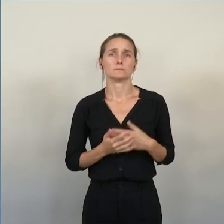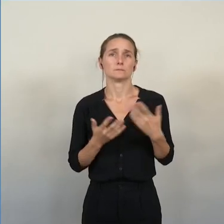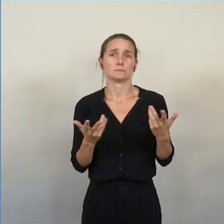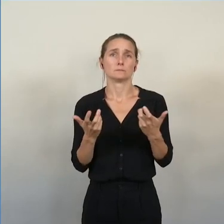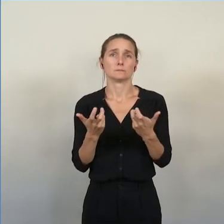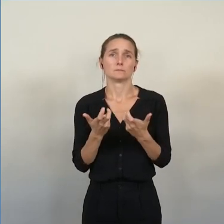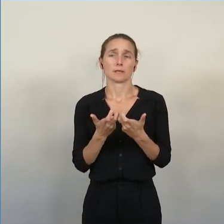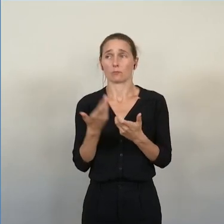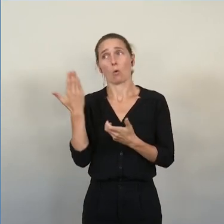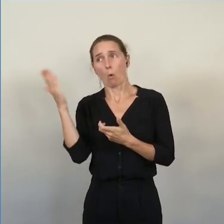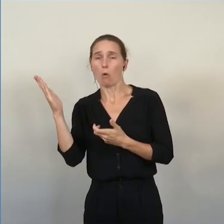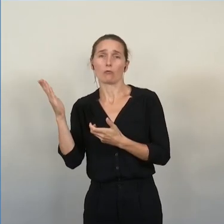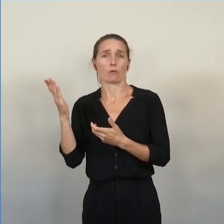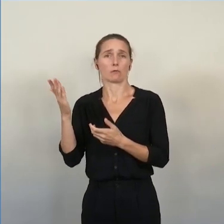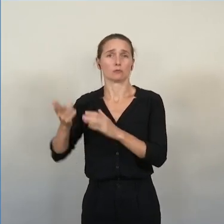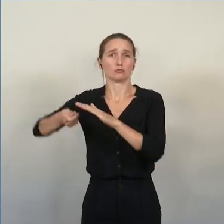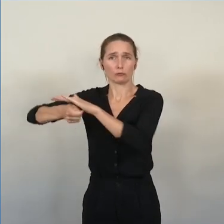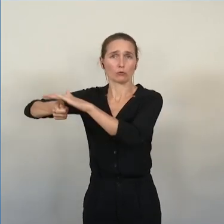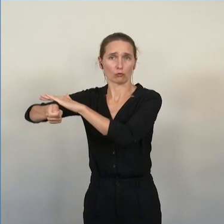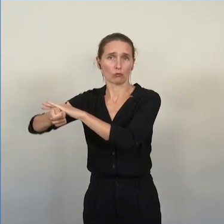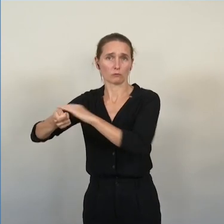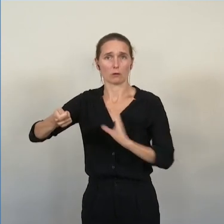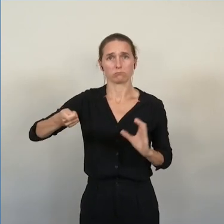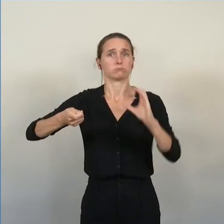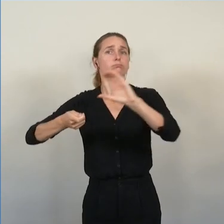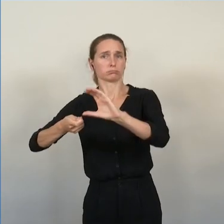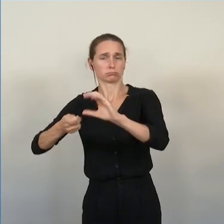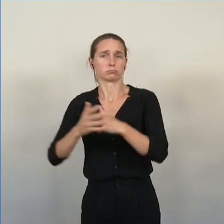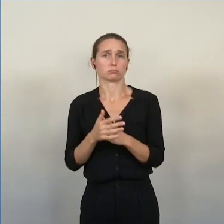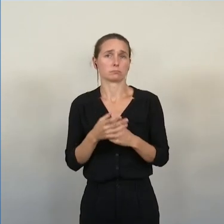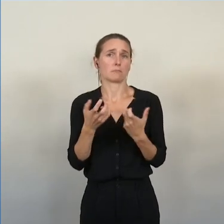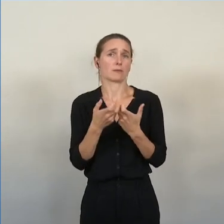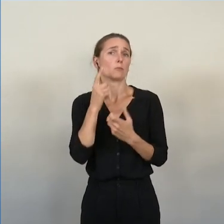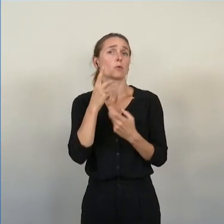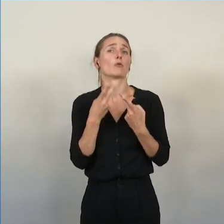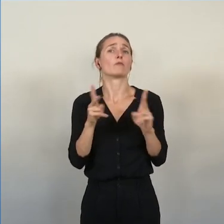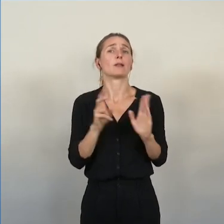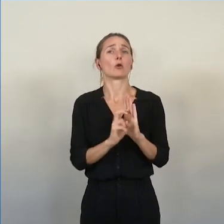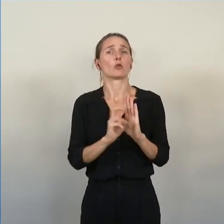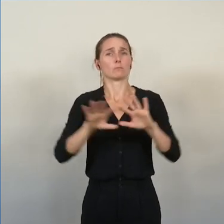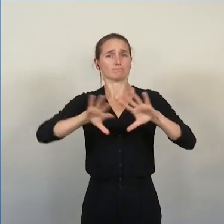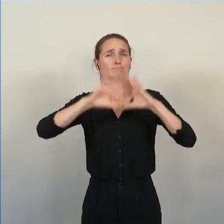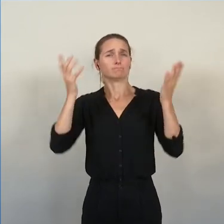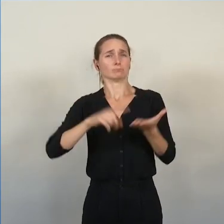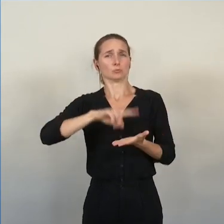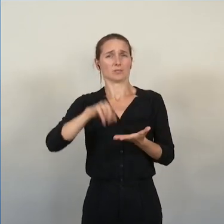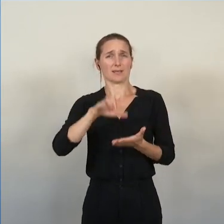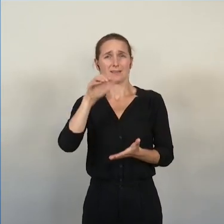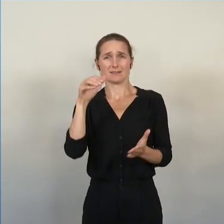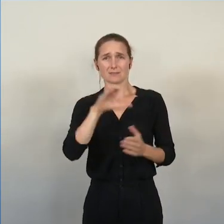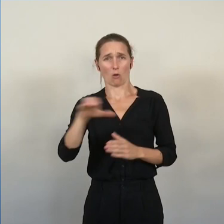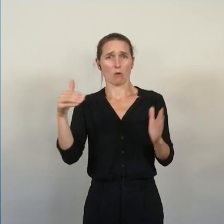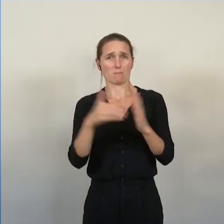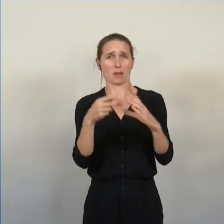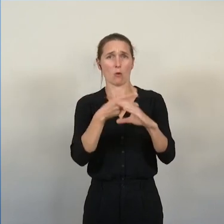complément des autres aides aux travaux ça se monte pour la ville de Greno à une enveloppe de 100000 € par an